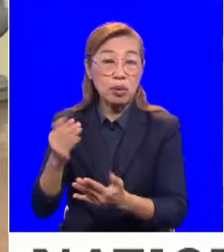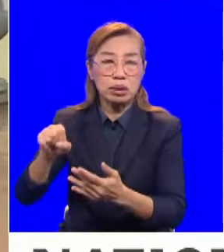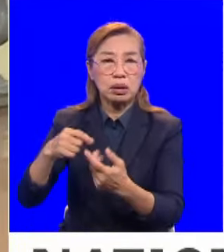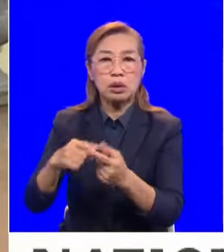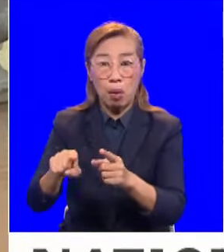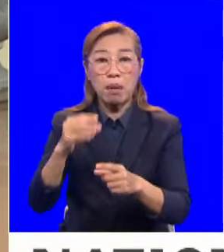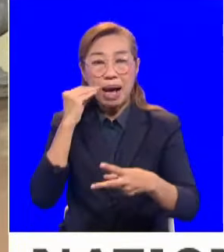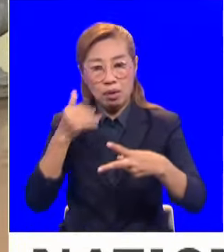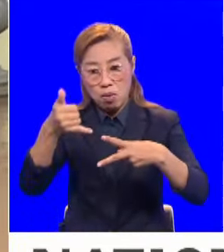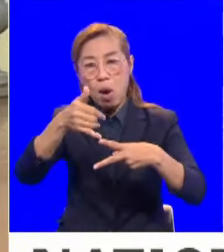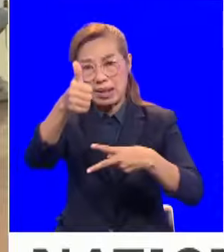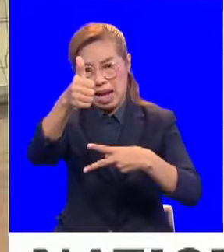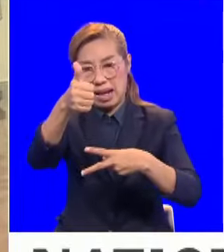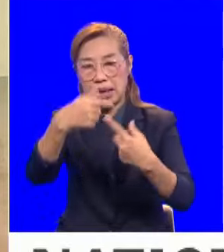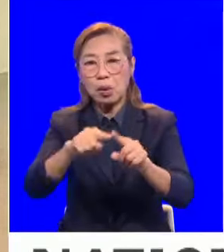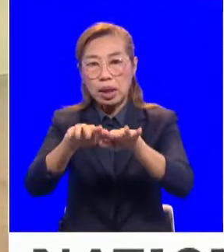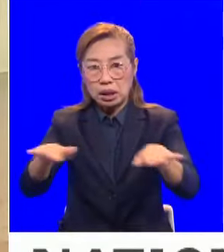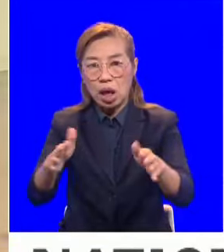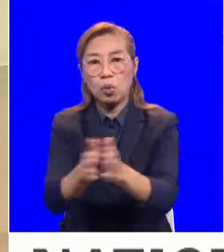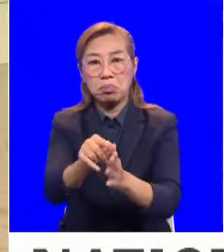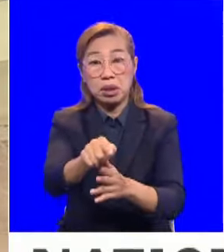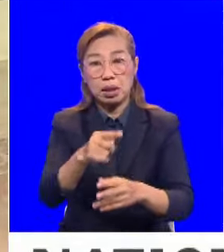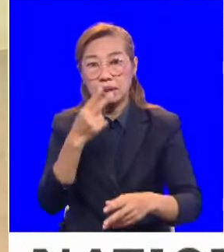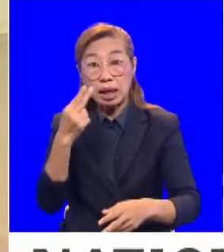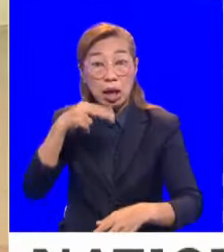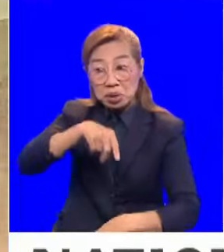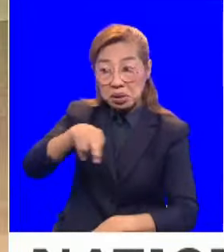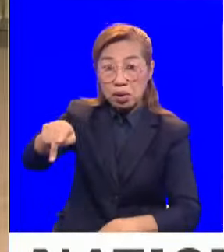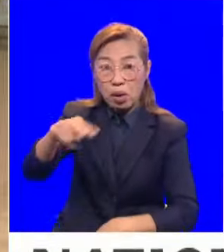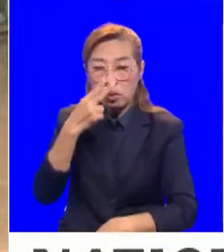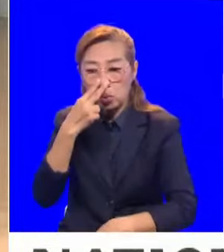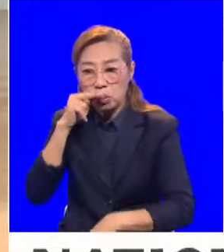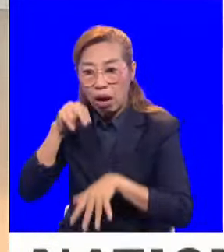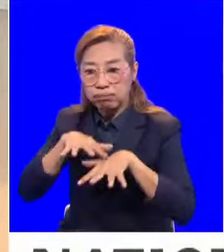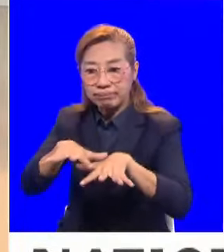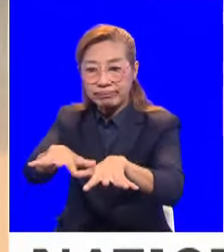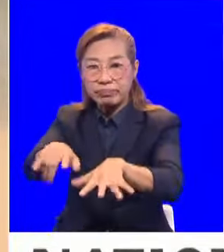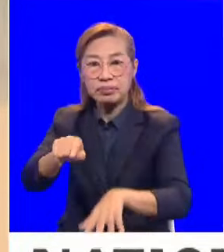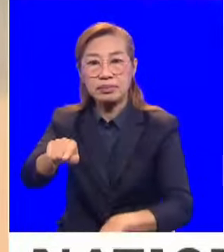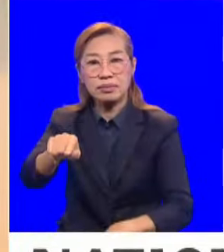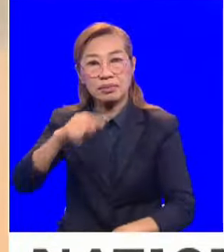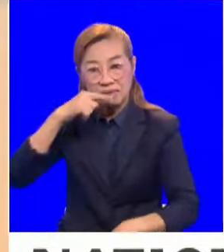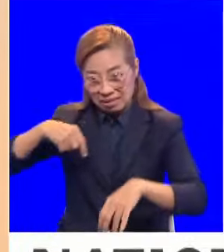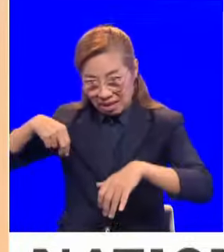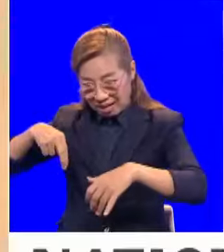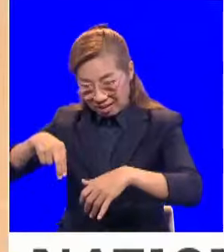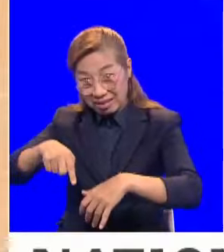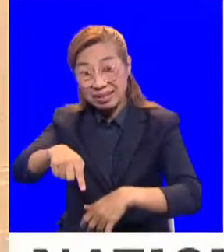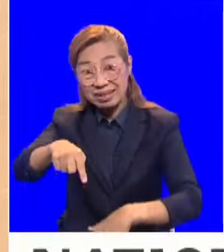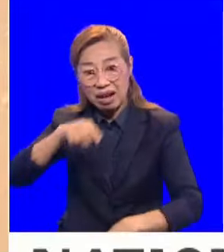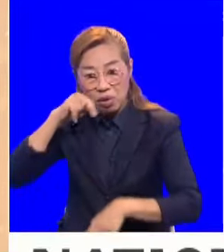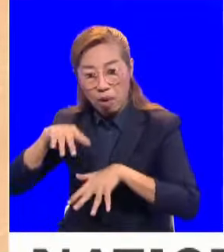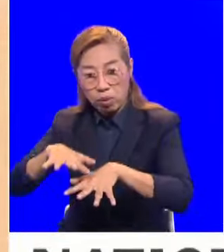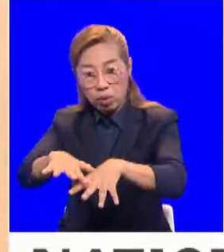เขาเนี่ยก็มีเด็กอยู่ด้วยซึ่งถ้าจะเดินออกไปนะคะคุณผู้ชมเดี๋ยวให้ดูลักษณะของกระแสน้ำที่จะเดินออกไปเนี่ยค่ะระดับ